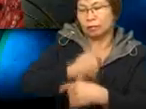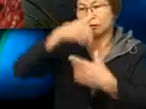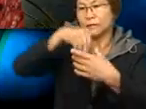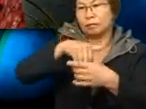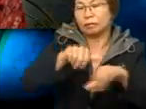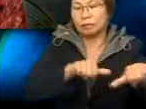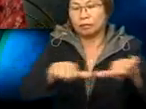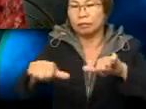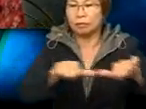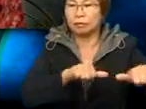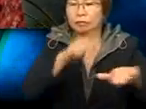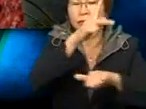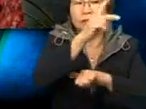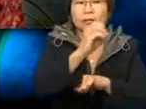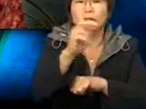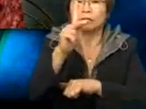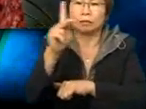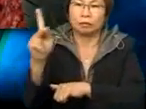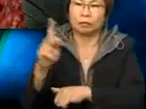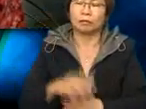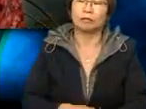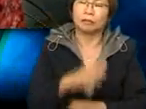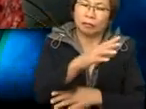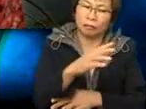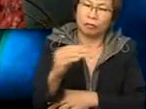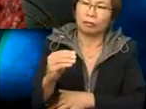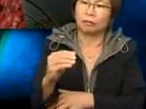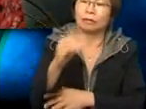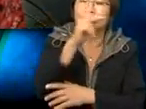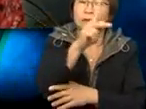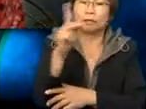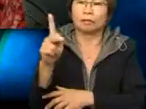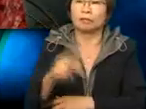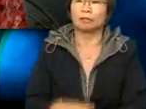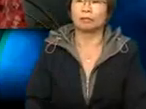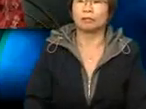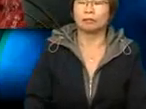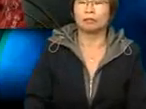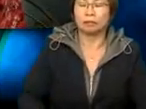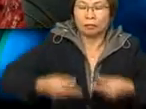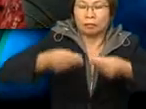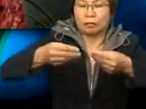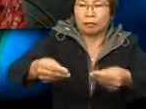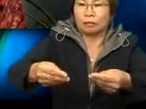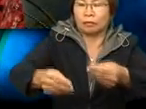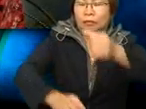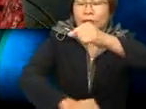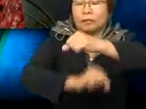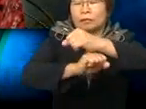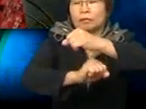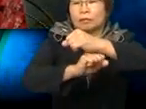dalam aktiviti kurikulum dan kurikulum. Berikan mereka